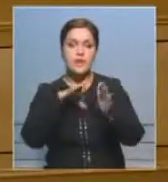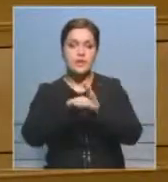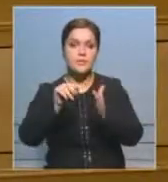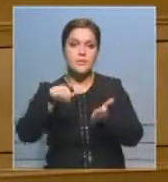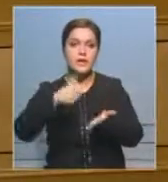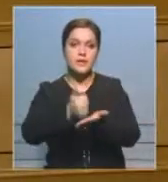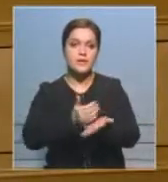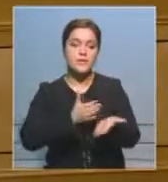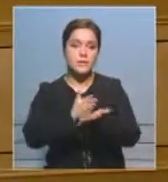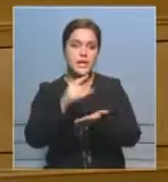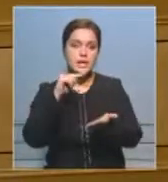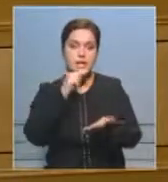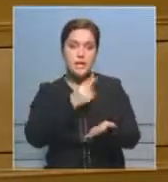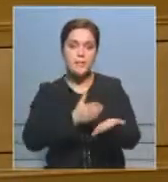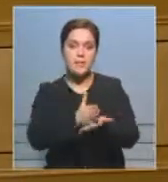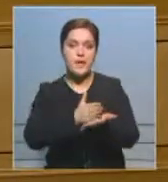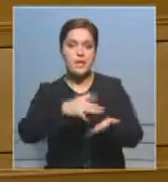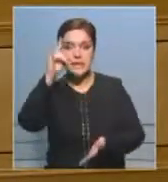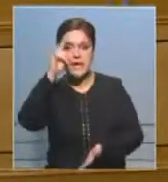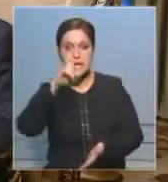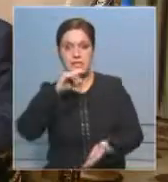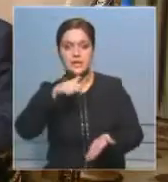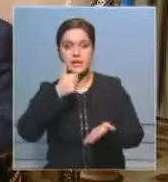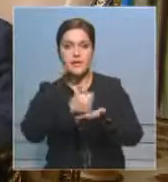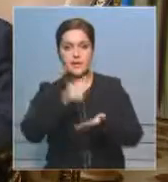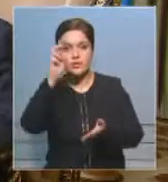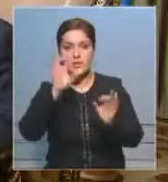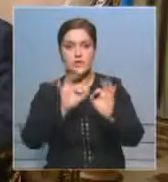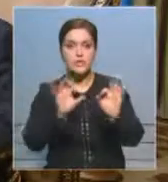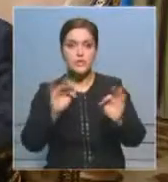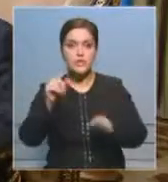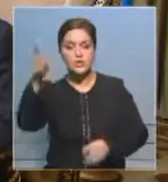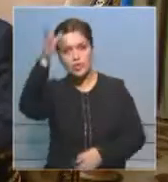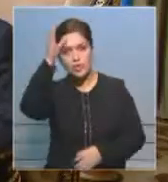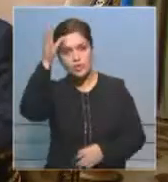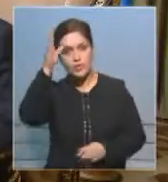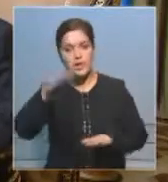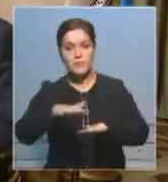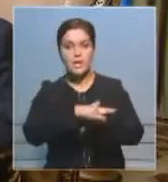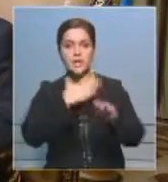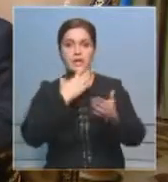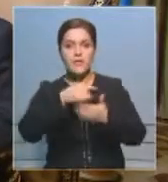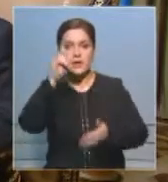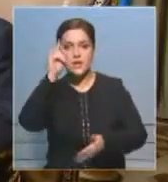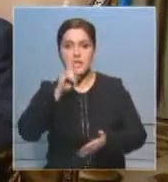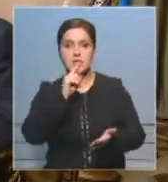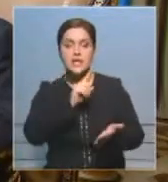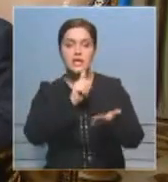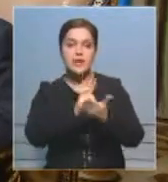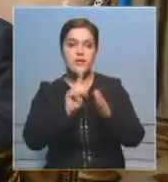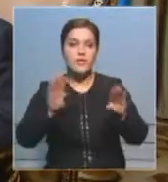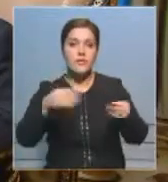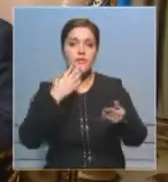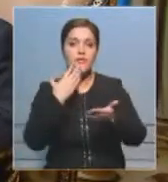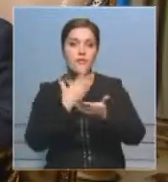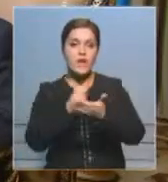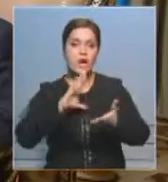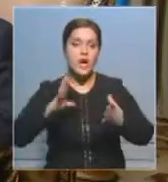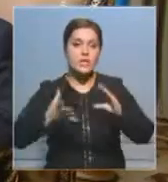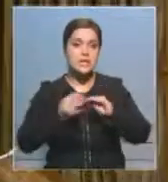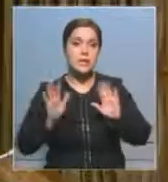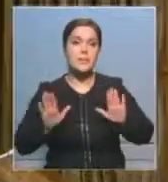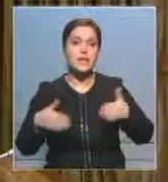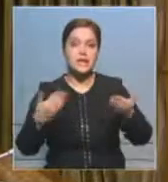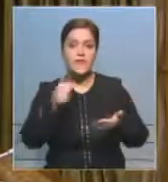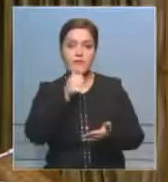основные направления экономической политики казахстана глава государства подчеркнул что научная общественность нашей страны должна давать свою оценку и